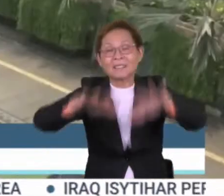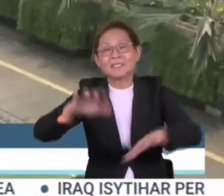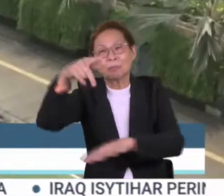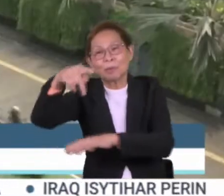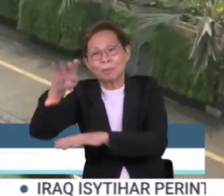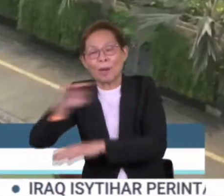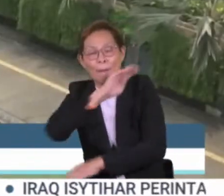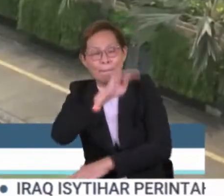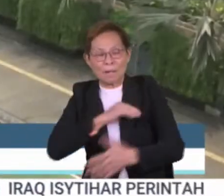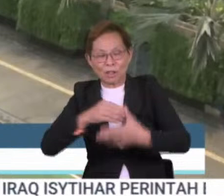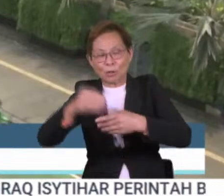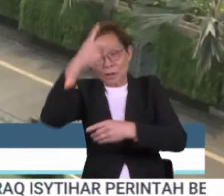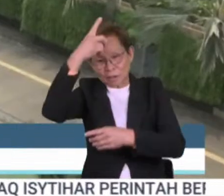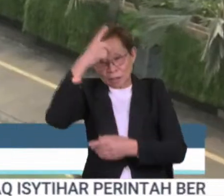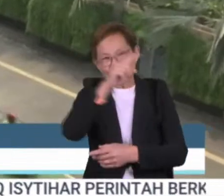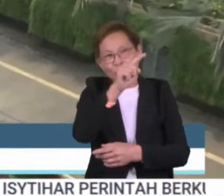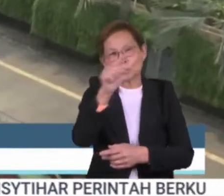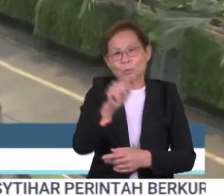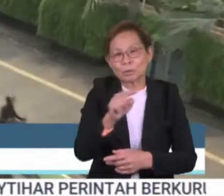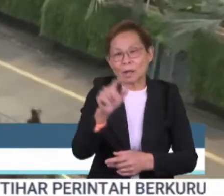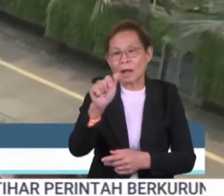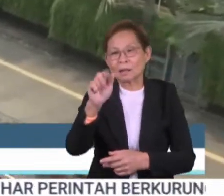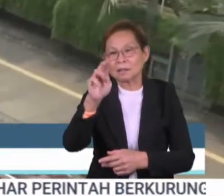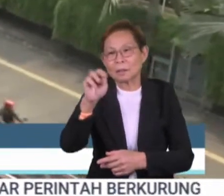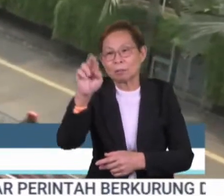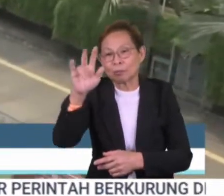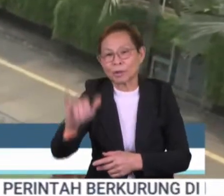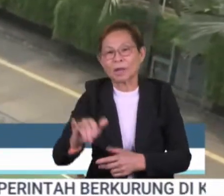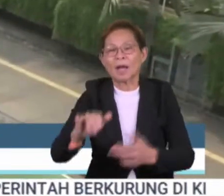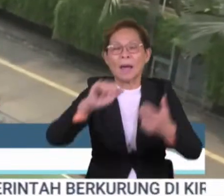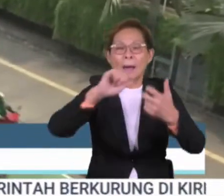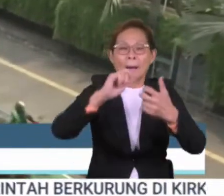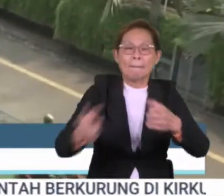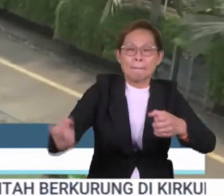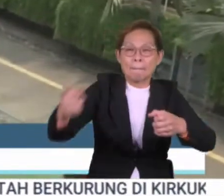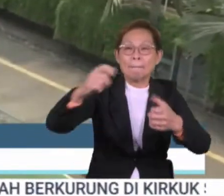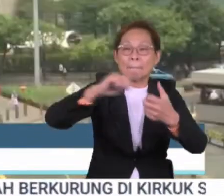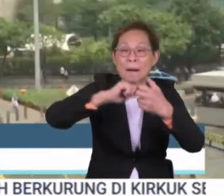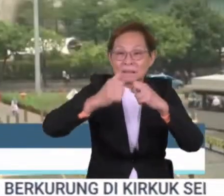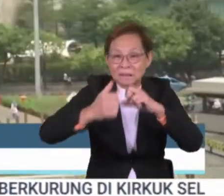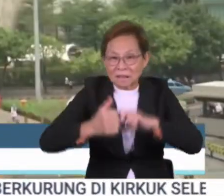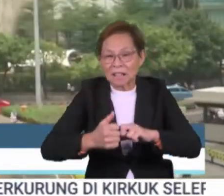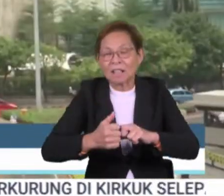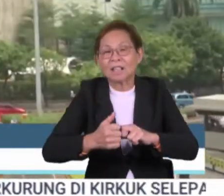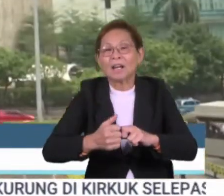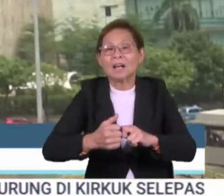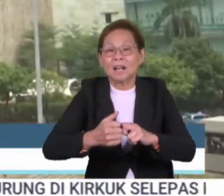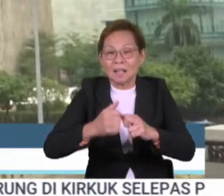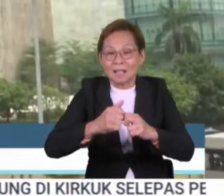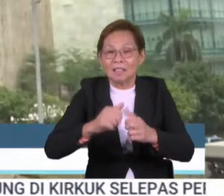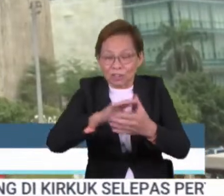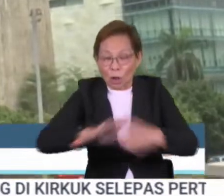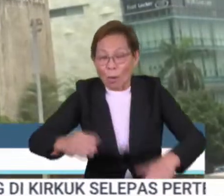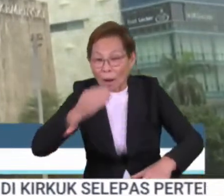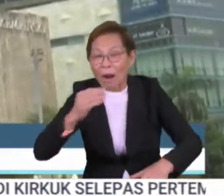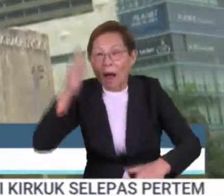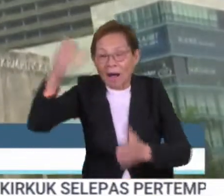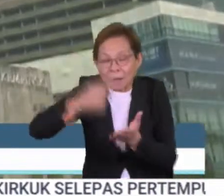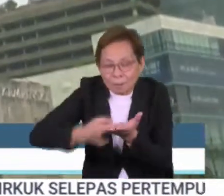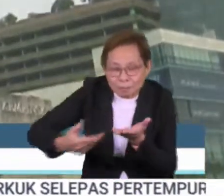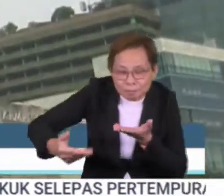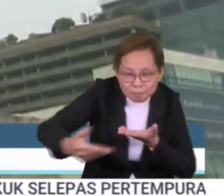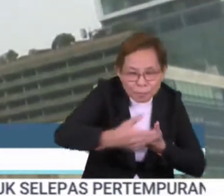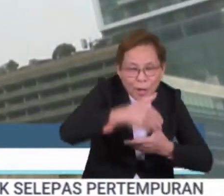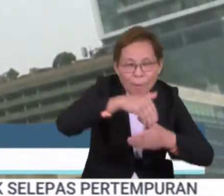Menteri Luar, Datuk Seri Dr. Zamri Abdul Kadir, isu sekuriti makanan negara juga antara yang akan dibincang dalam sidang kali